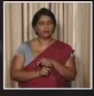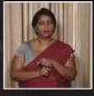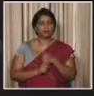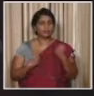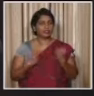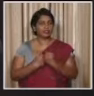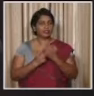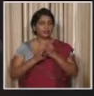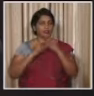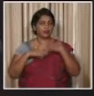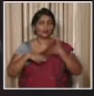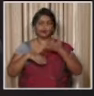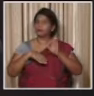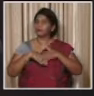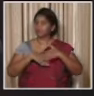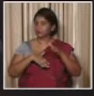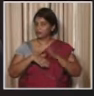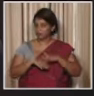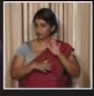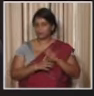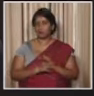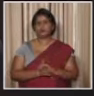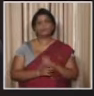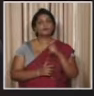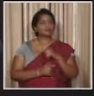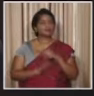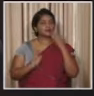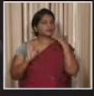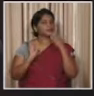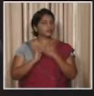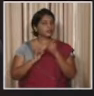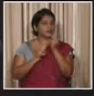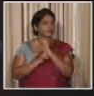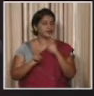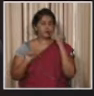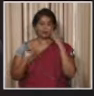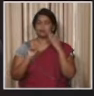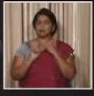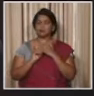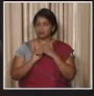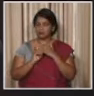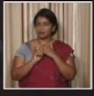අභියෝග රසකට මුහුණ දී ඇත මෙම කාරණාව ඍජුව බලපාන